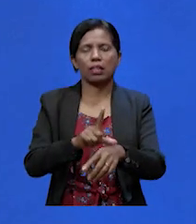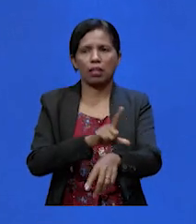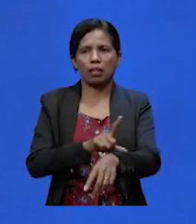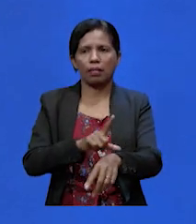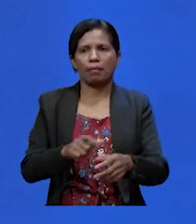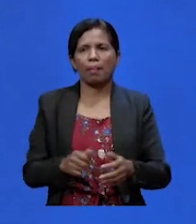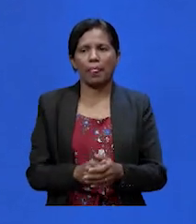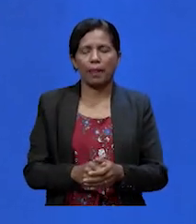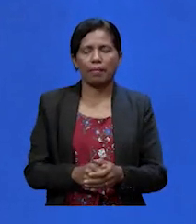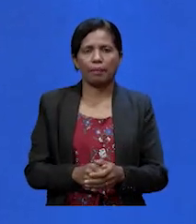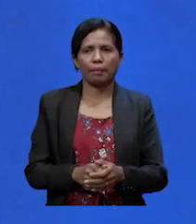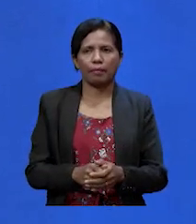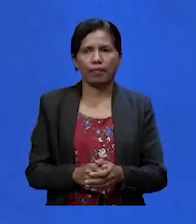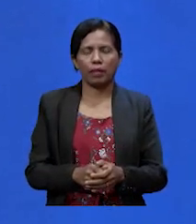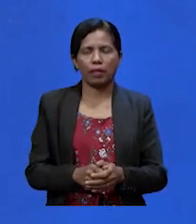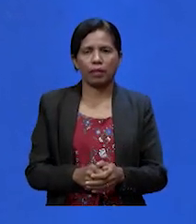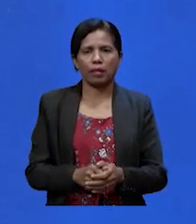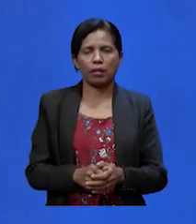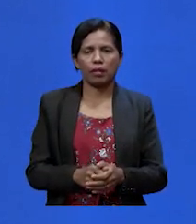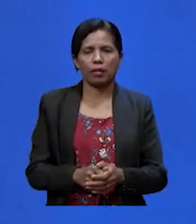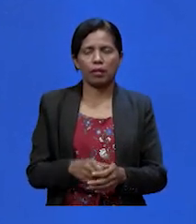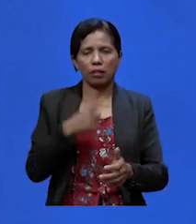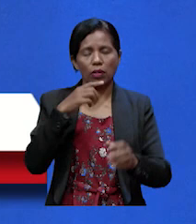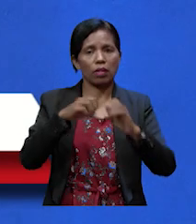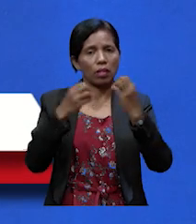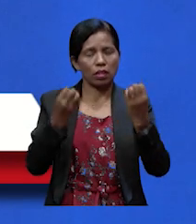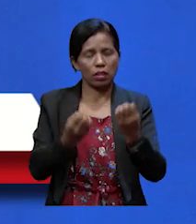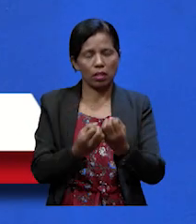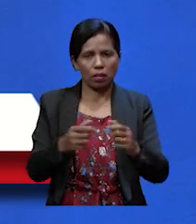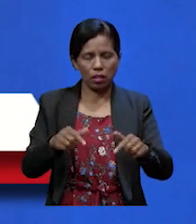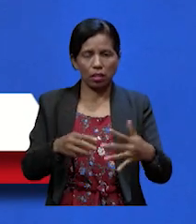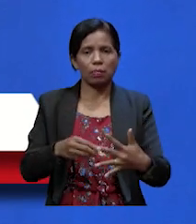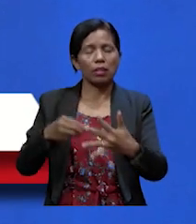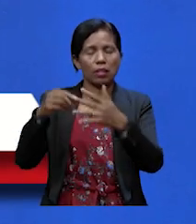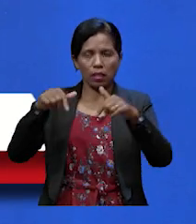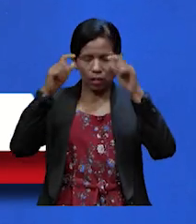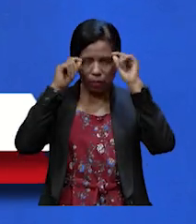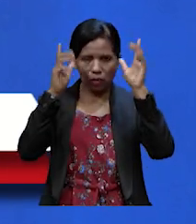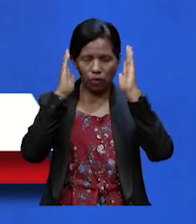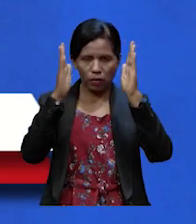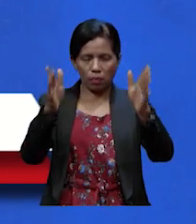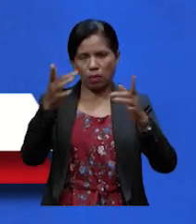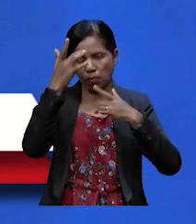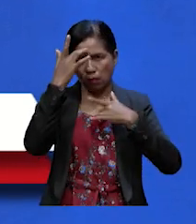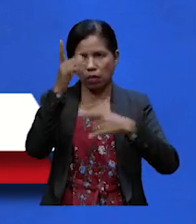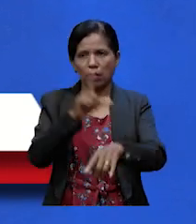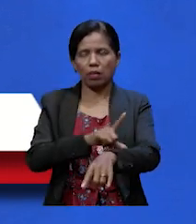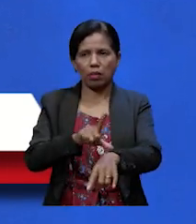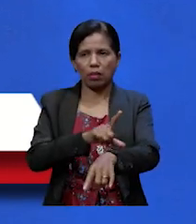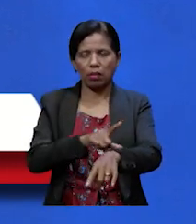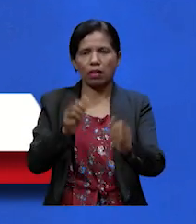san organisasaun uniku ida iha Timor Leste nebe fokaliu ba asuntu moras lepra ho